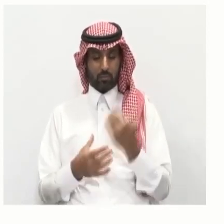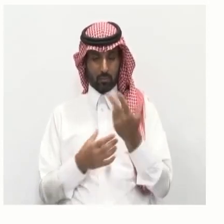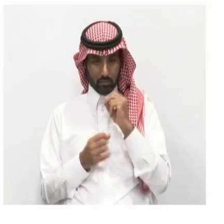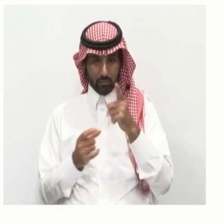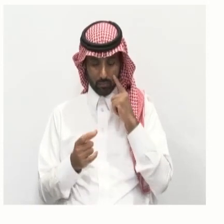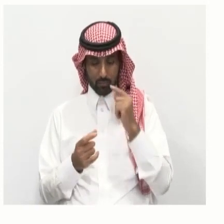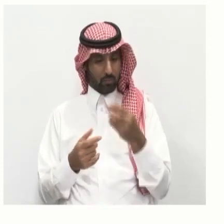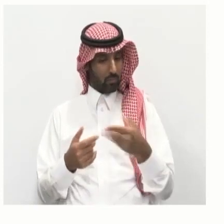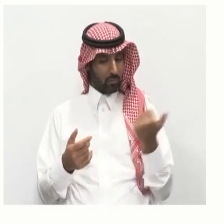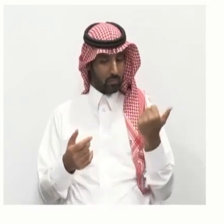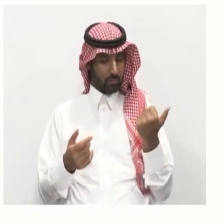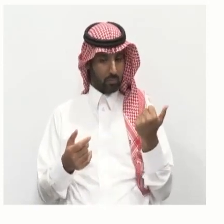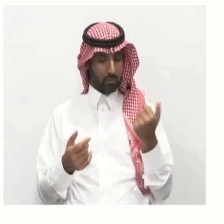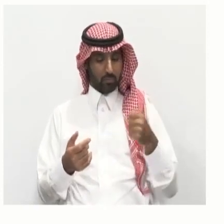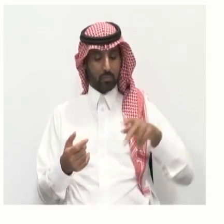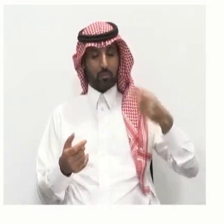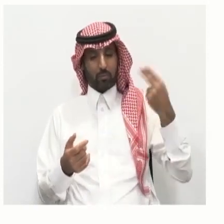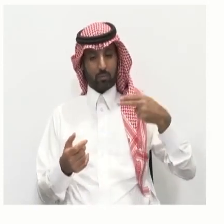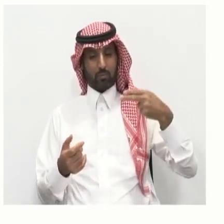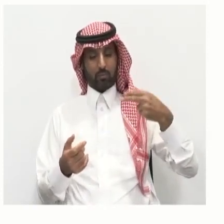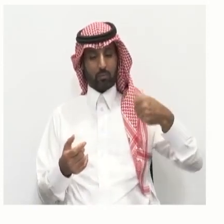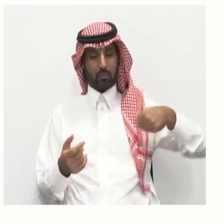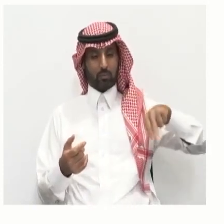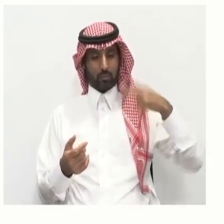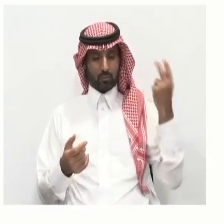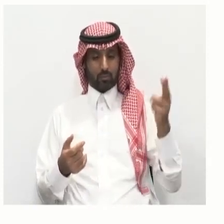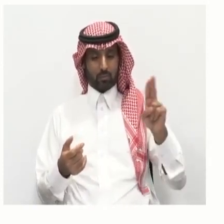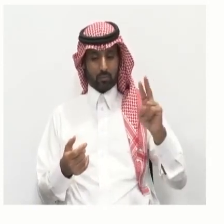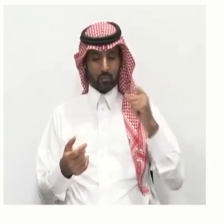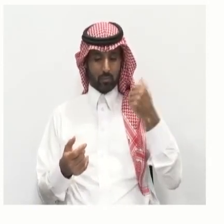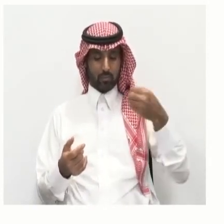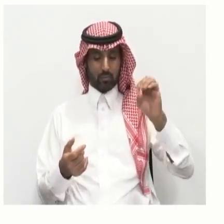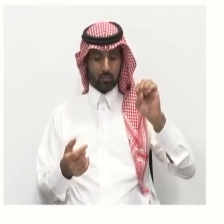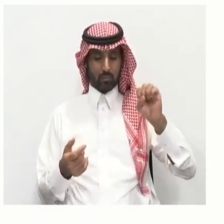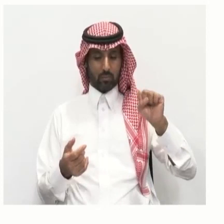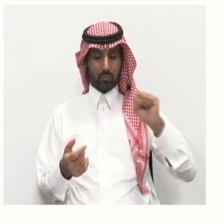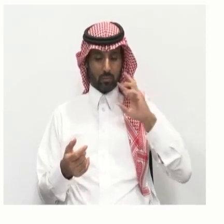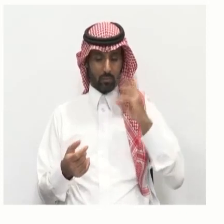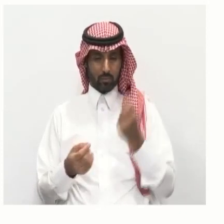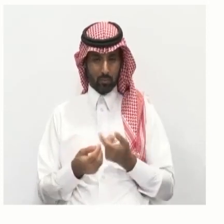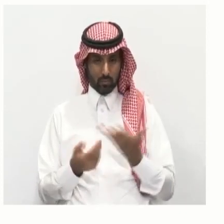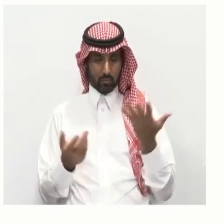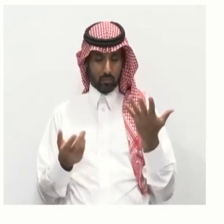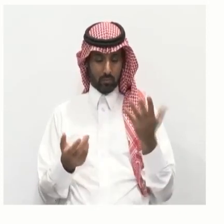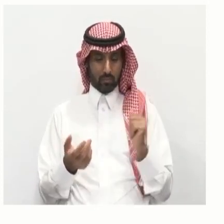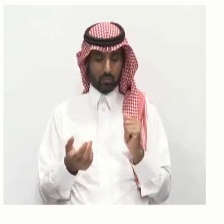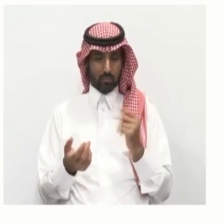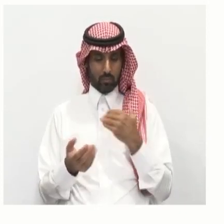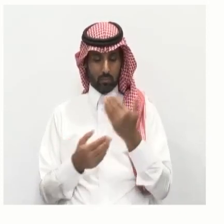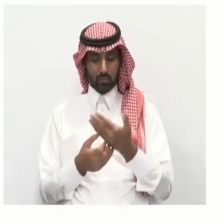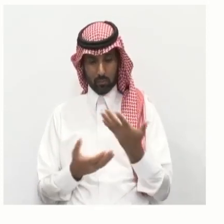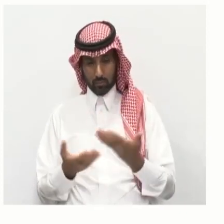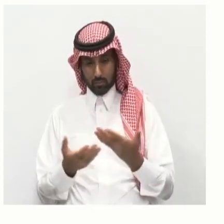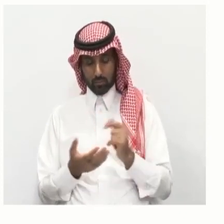لاحظ الناتج عندي ايش الاتش ت اس على شكل ايش على شكل غاز فهنا